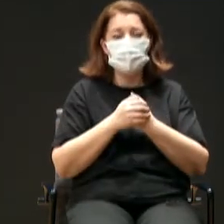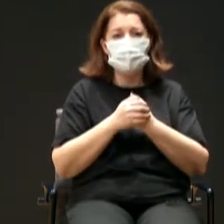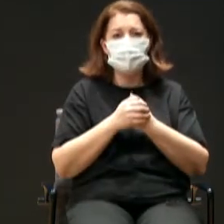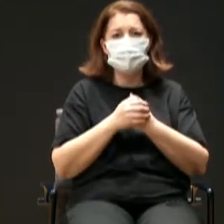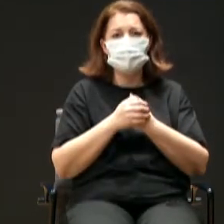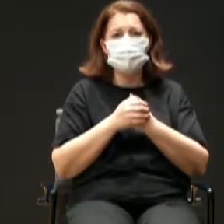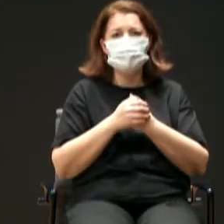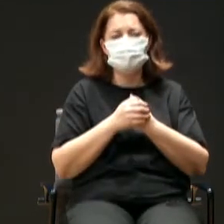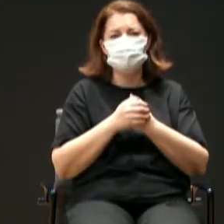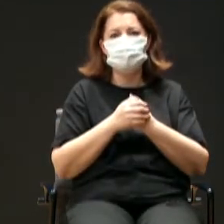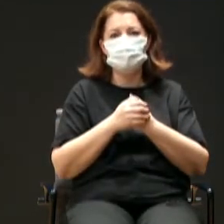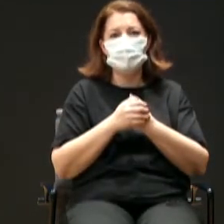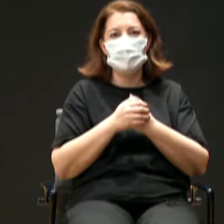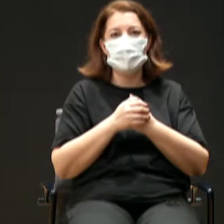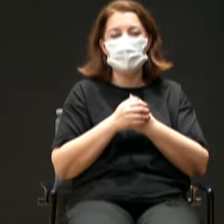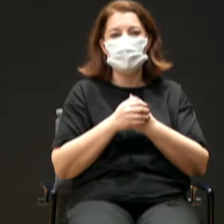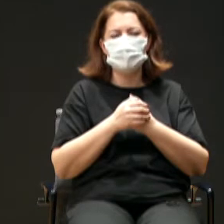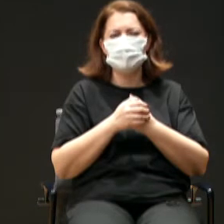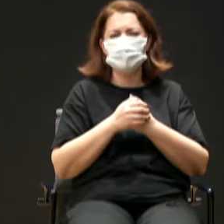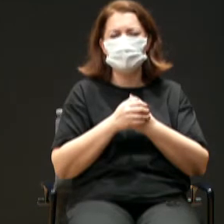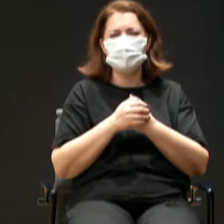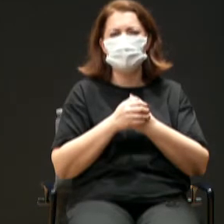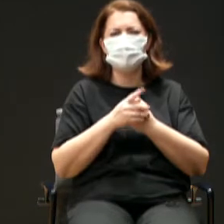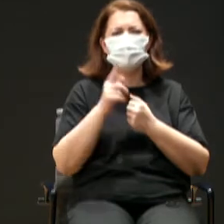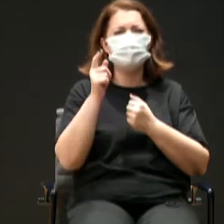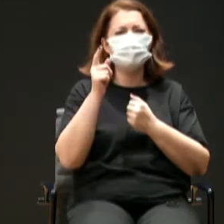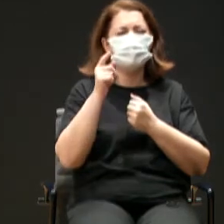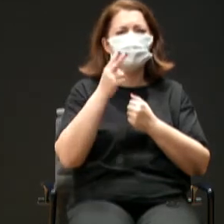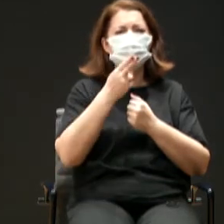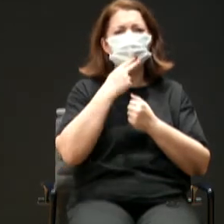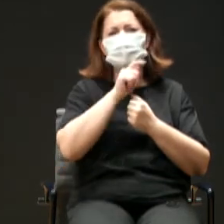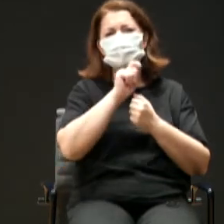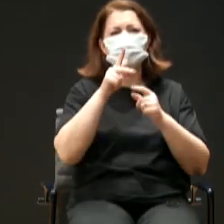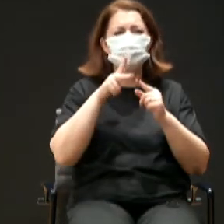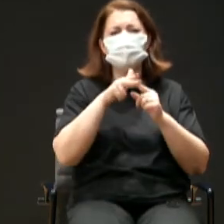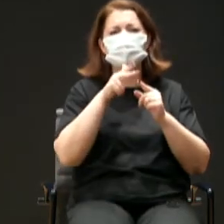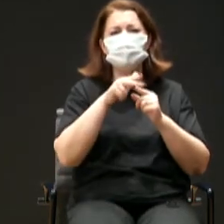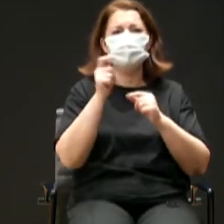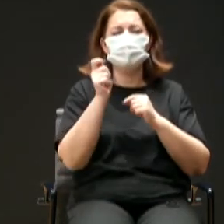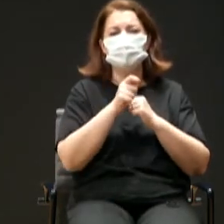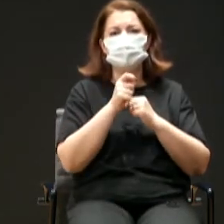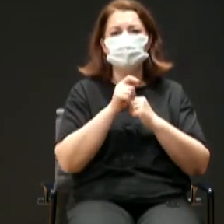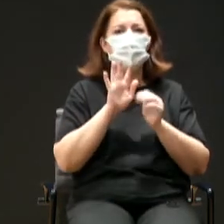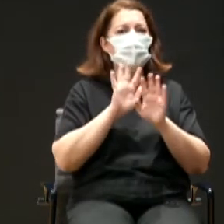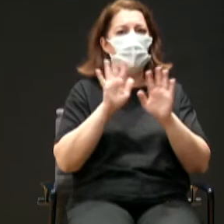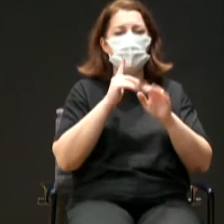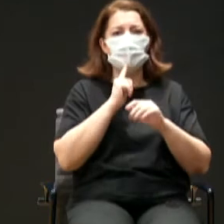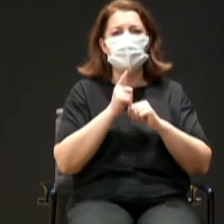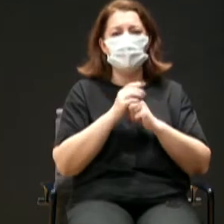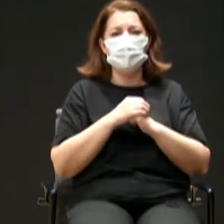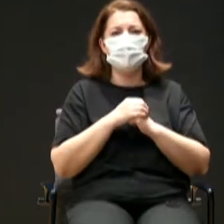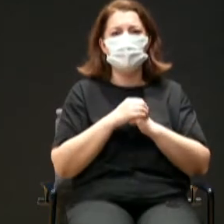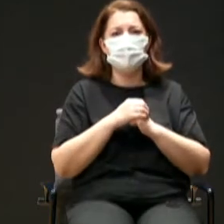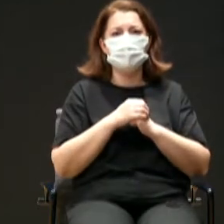Onu kanıt olarak ya Rukiye Hanım bir bitireyim ya. Bir bitireyim ya. Mikrofonu